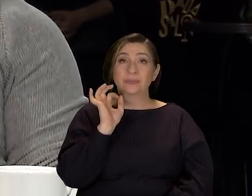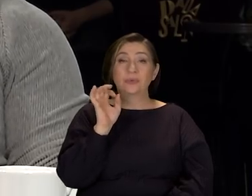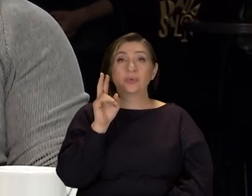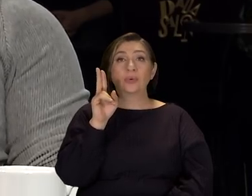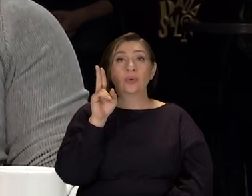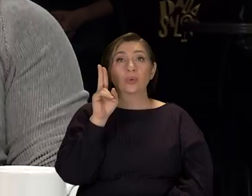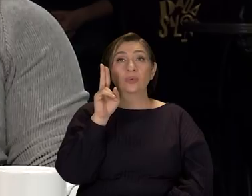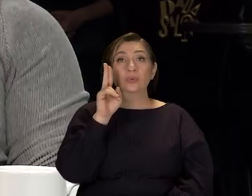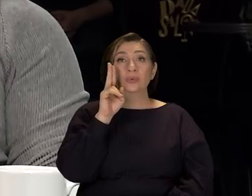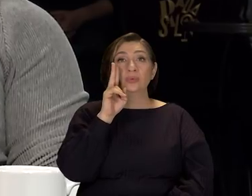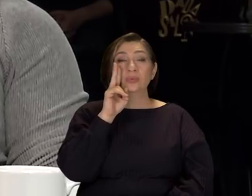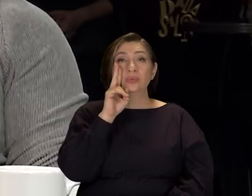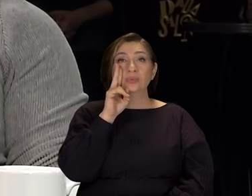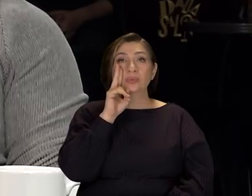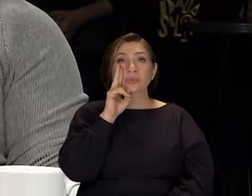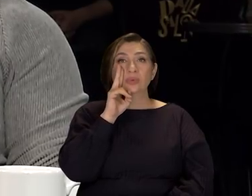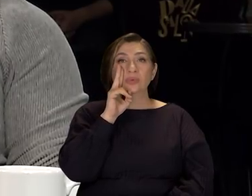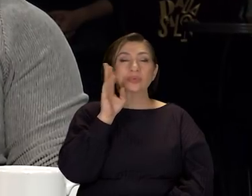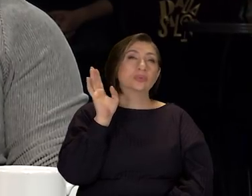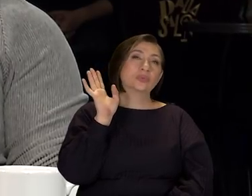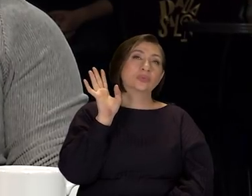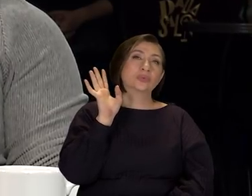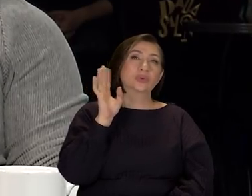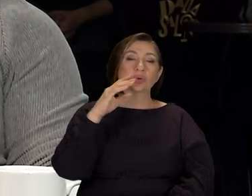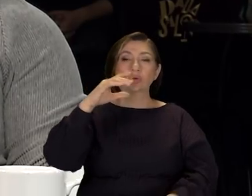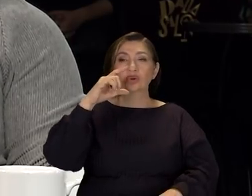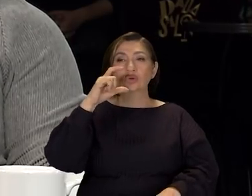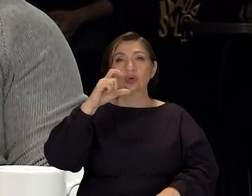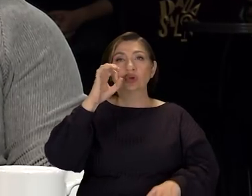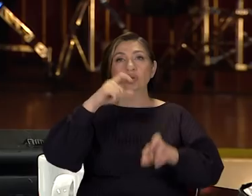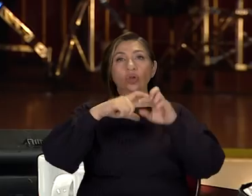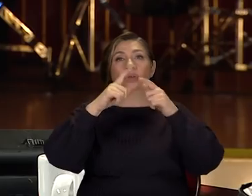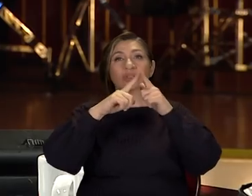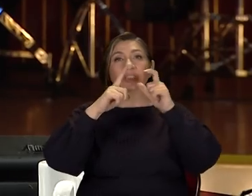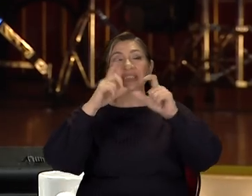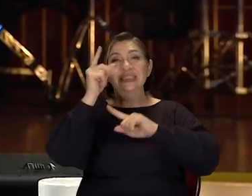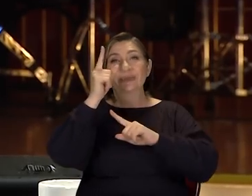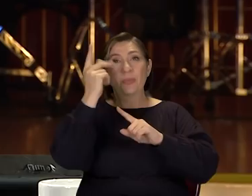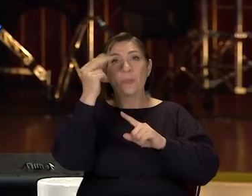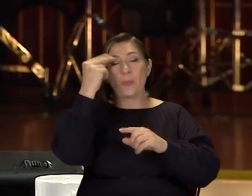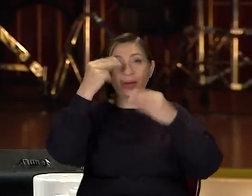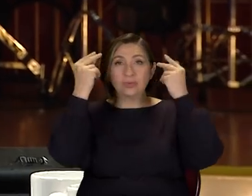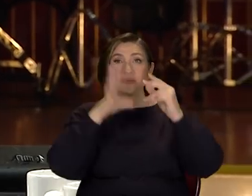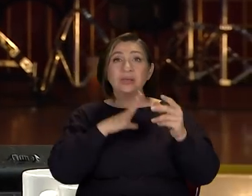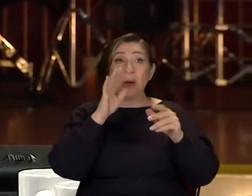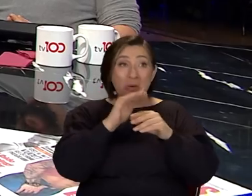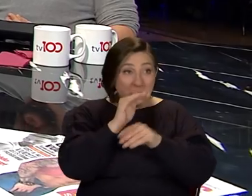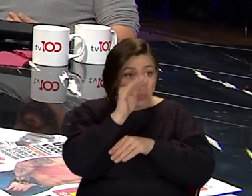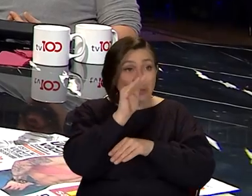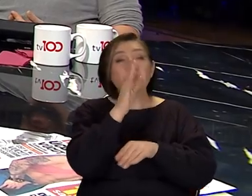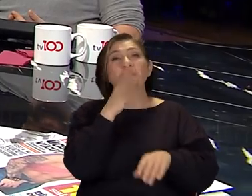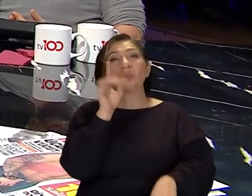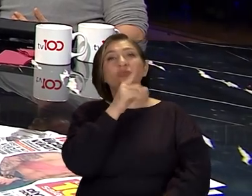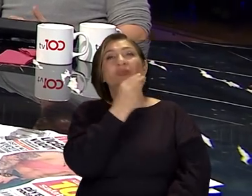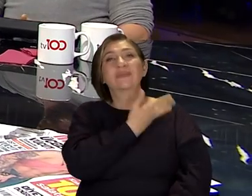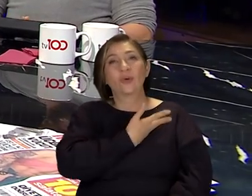Son yani çok böyle George diye bir makyöz vardı hatta. Evet makyör. Bilmez miyiz? Hayatta mı bilmiyorum. Hayatta. Hayatta